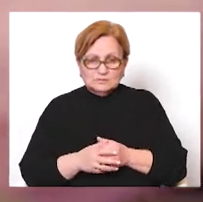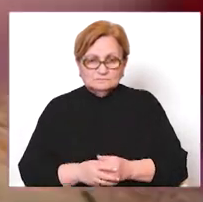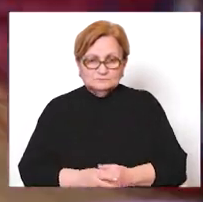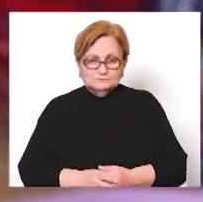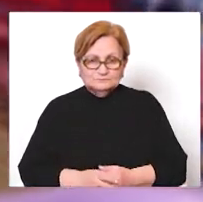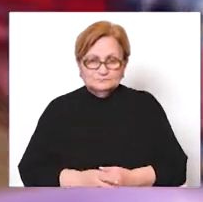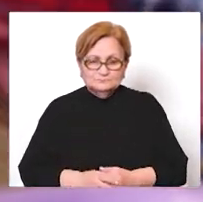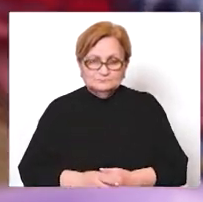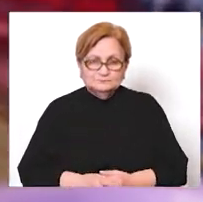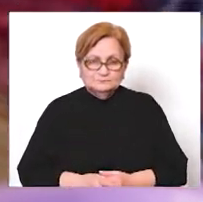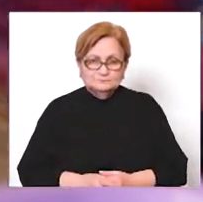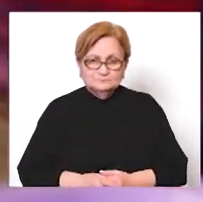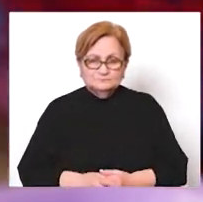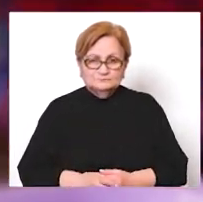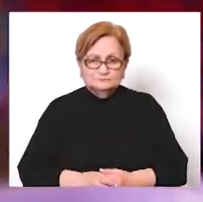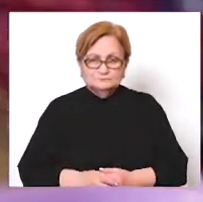ისე.